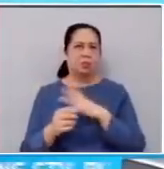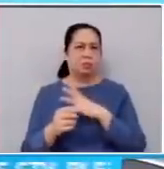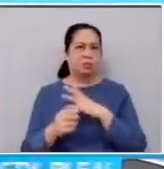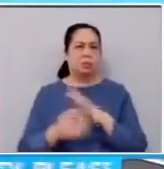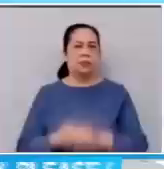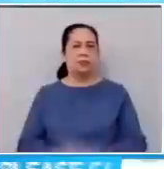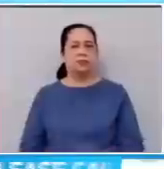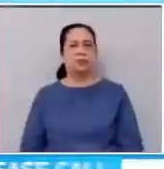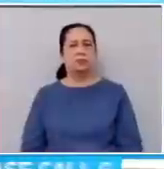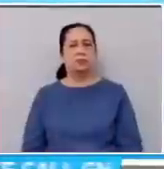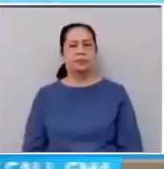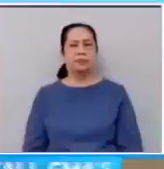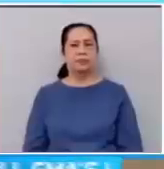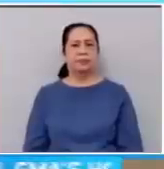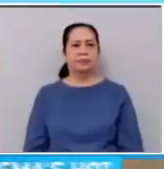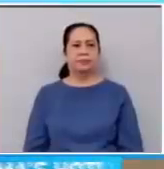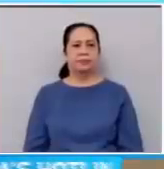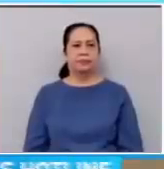GMA News.